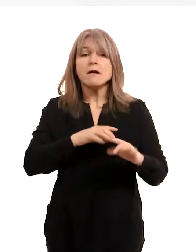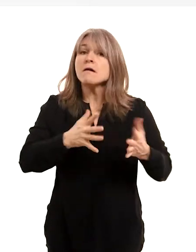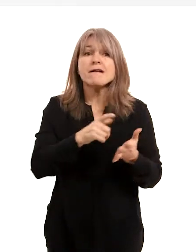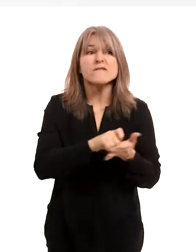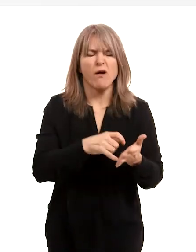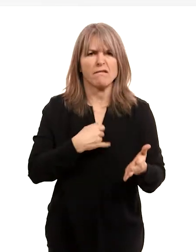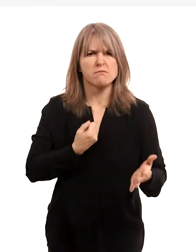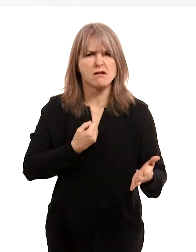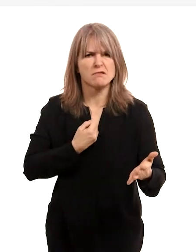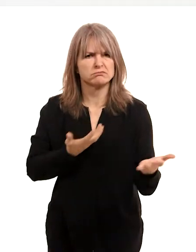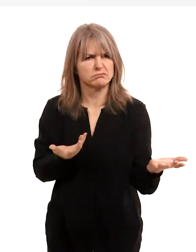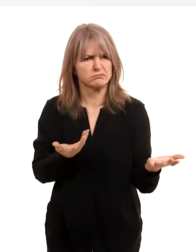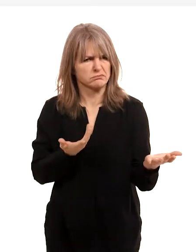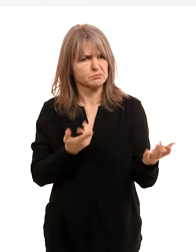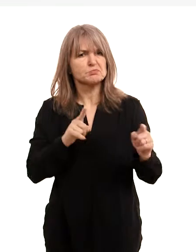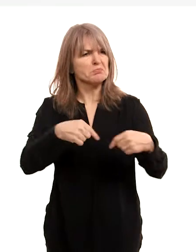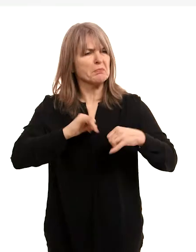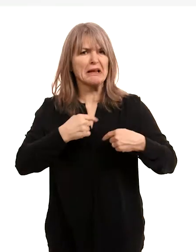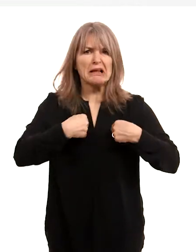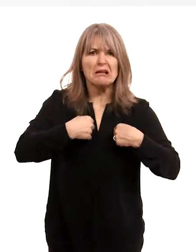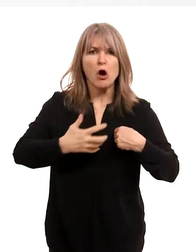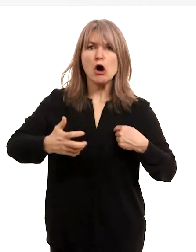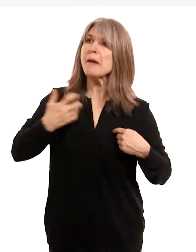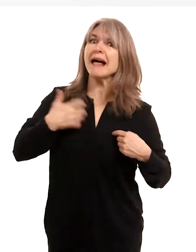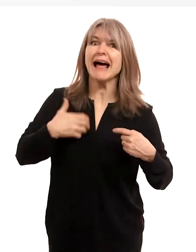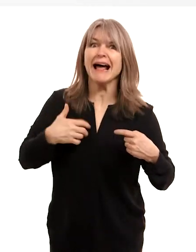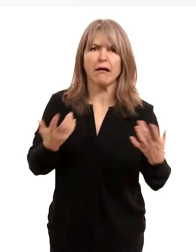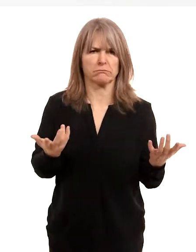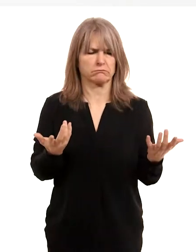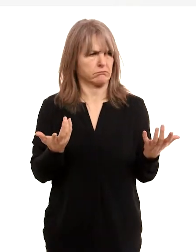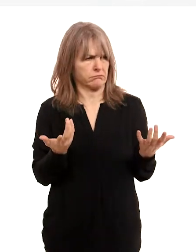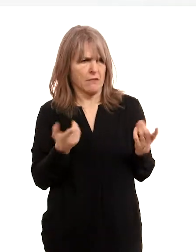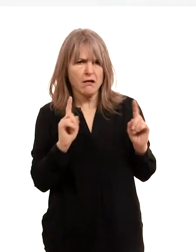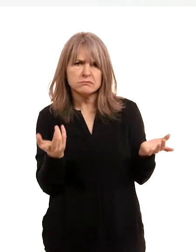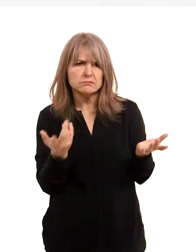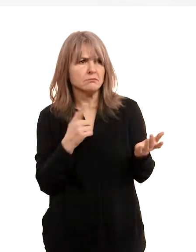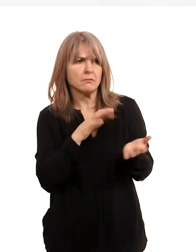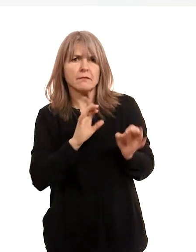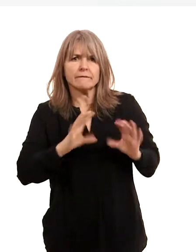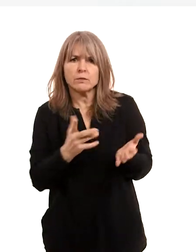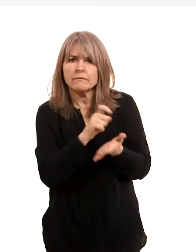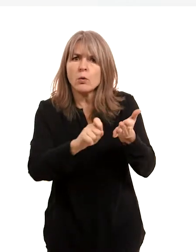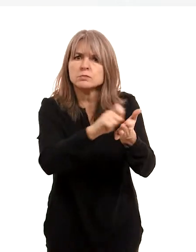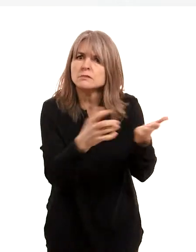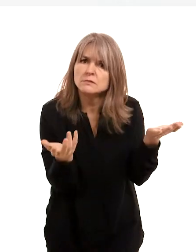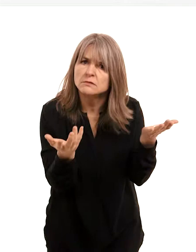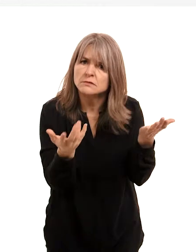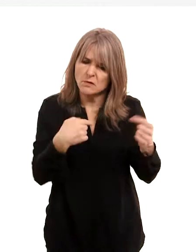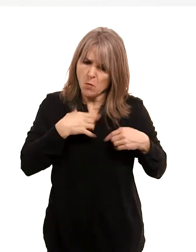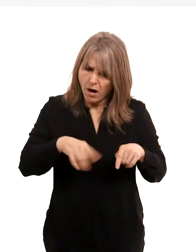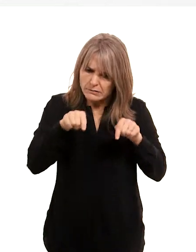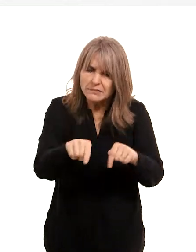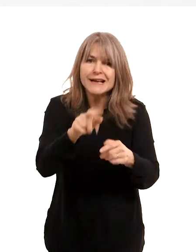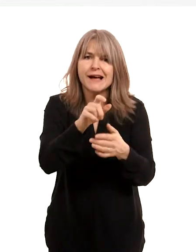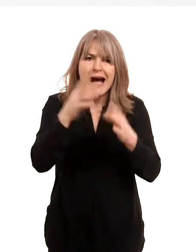mynd ffordd iawn o ran be dwi isio o ran addysg. A hefyd, mae'n bwysig bod ni'n pleidleisio ar